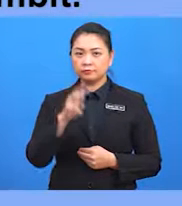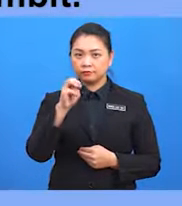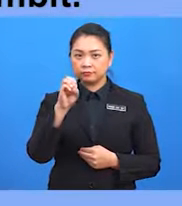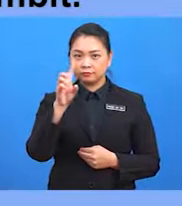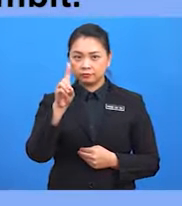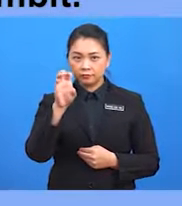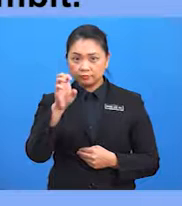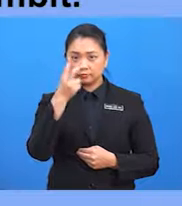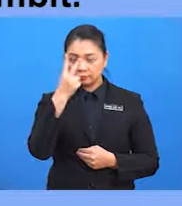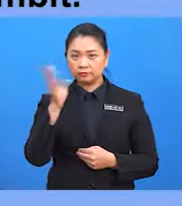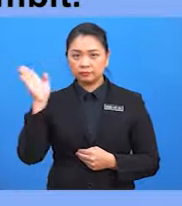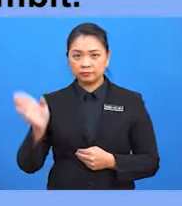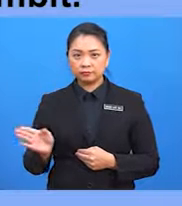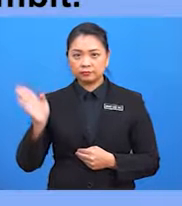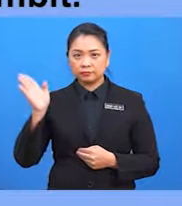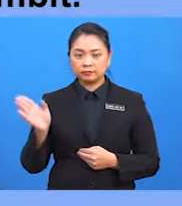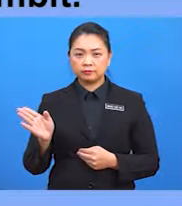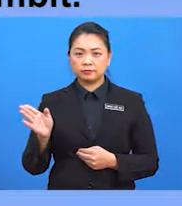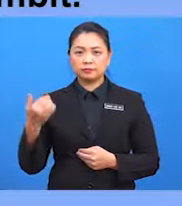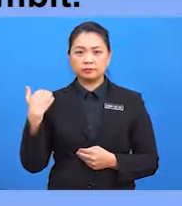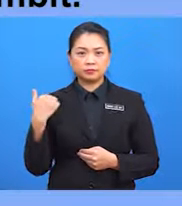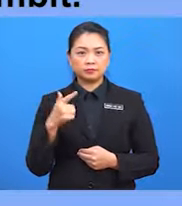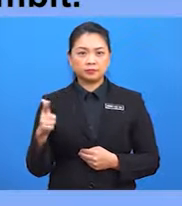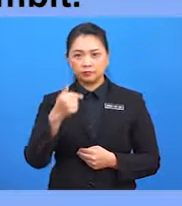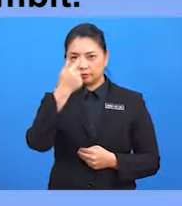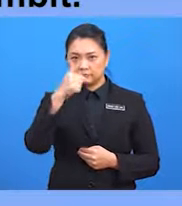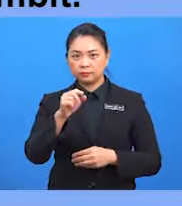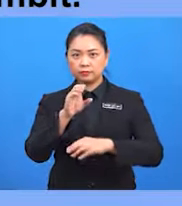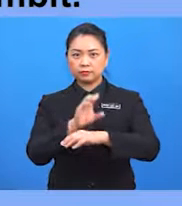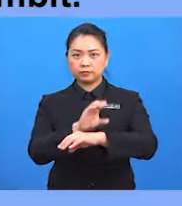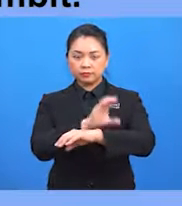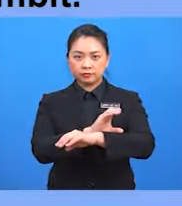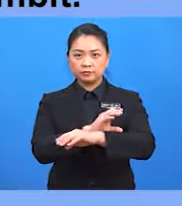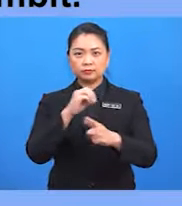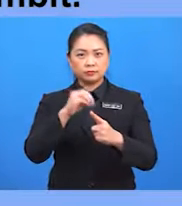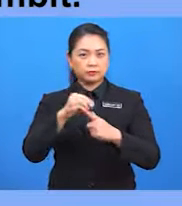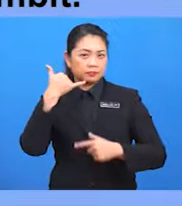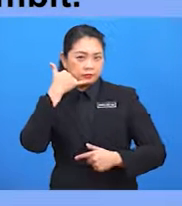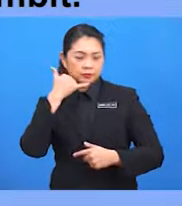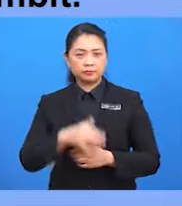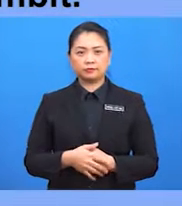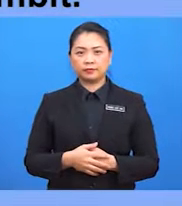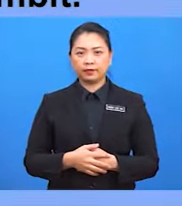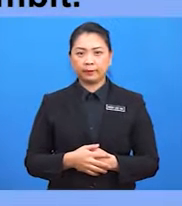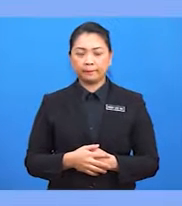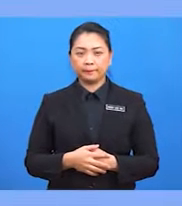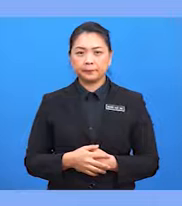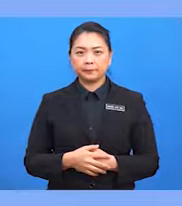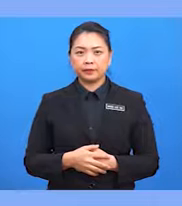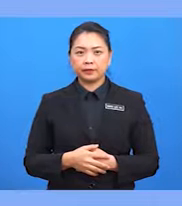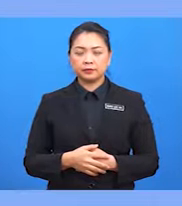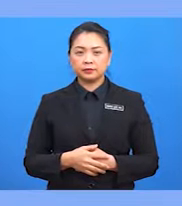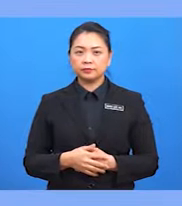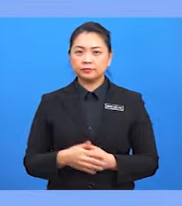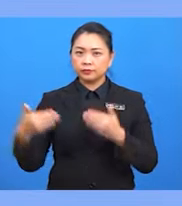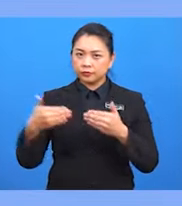untuk dipaparkan pada skrin seperti paparan di monitor komputer dan juga telefon bimbit. Mari kita